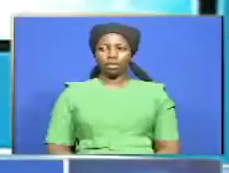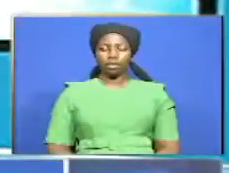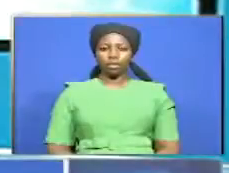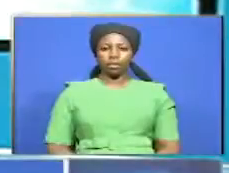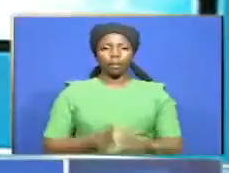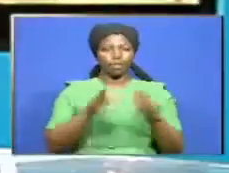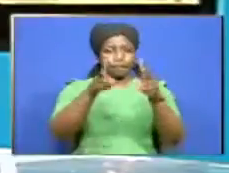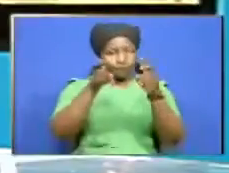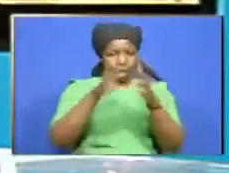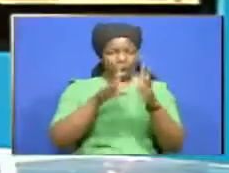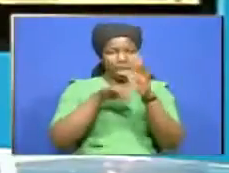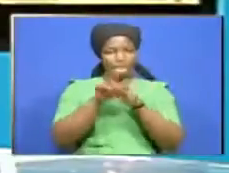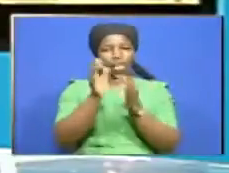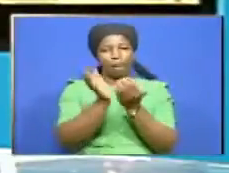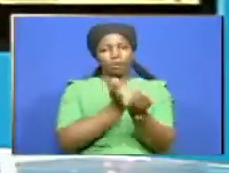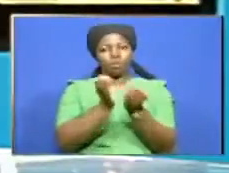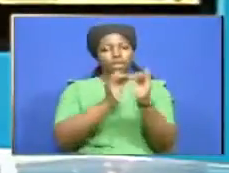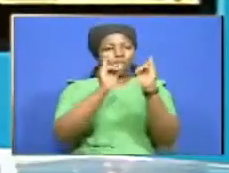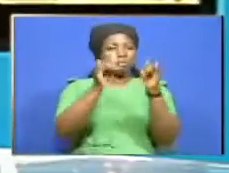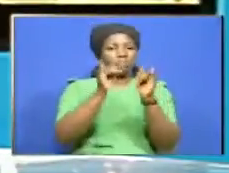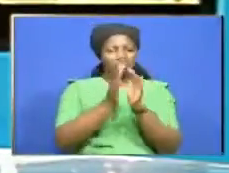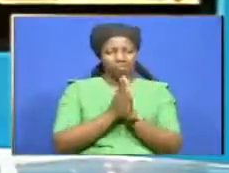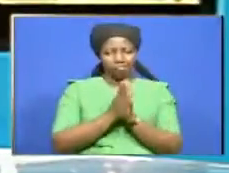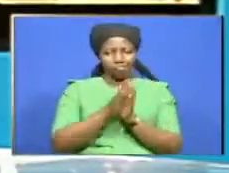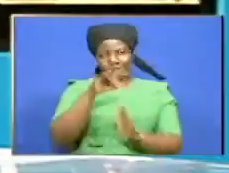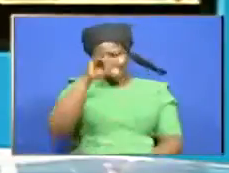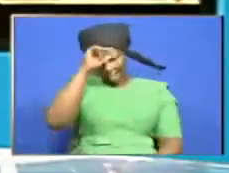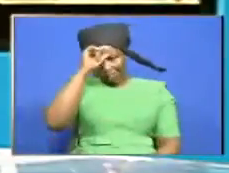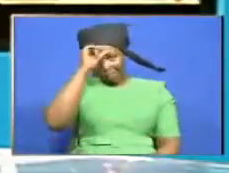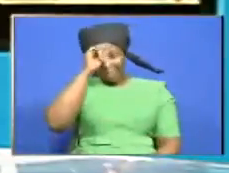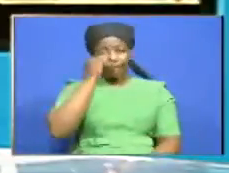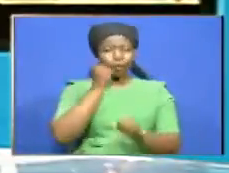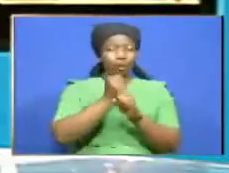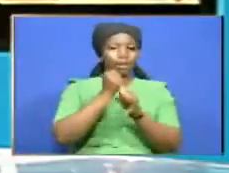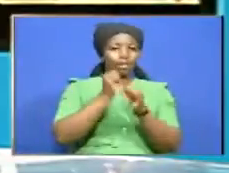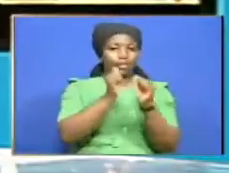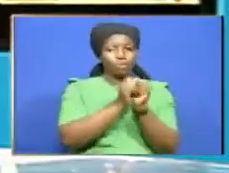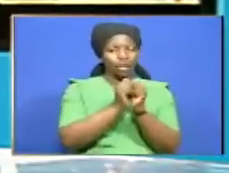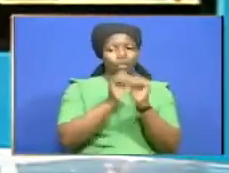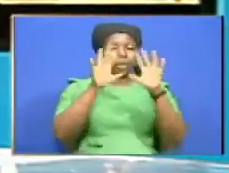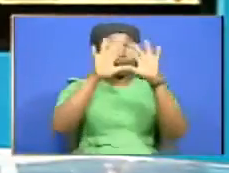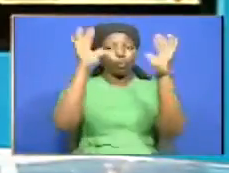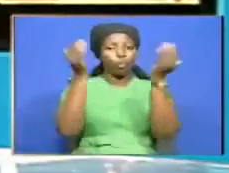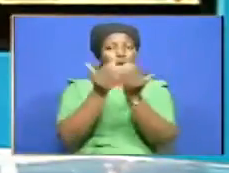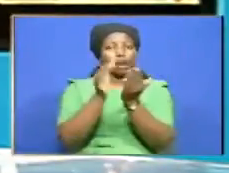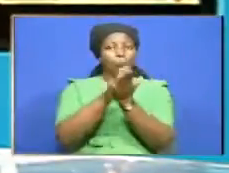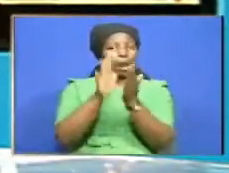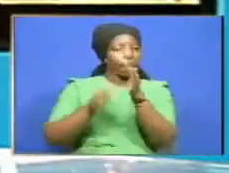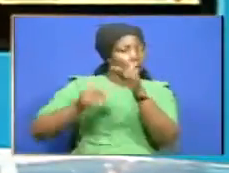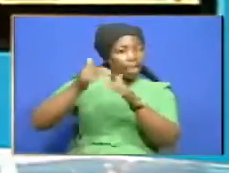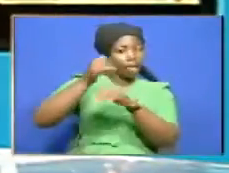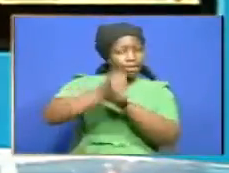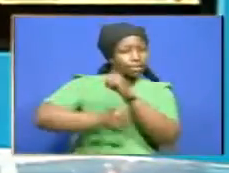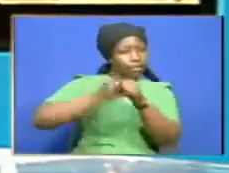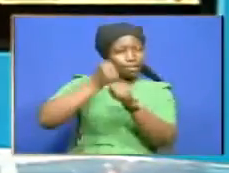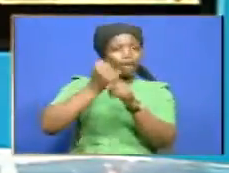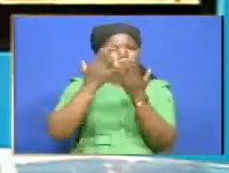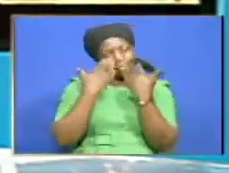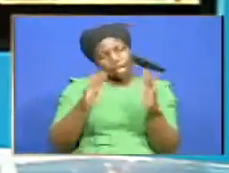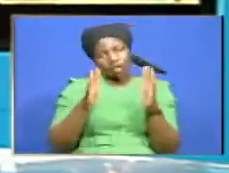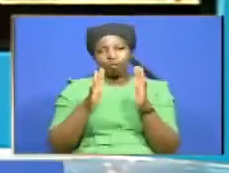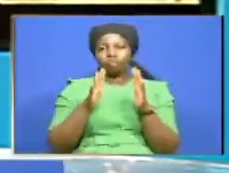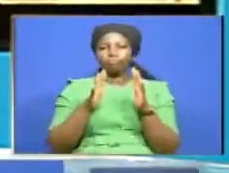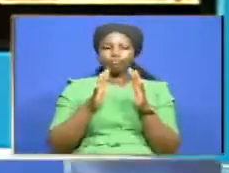Na mtazamaji kwenye safu ya biashara ni kuwa serikali kwa ushirikiano na Benki ya Dunia mwaka ujao itakamilisha uchimbaji wa